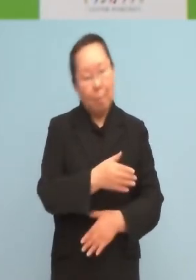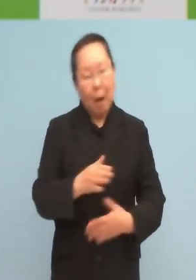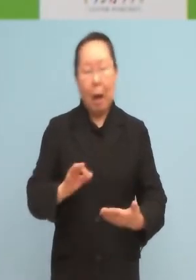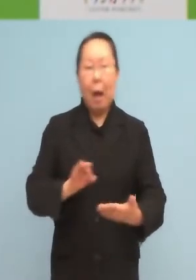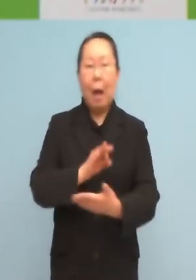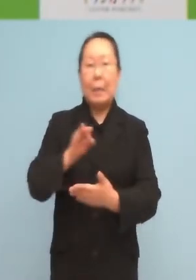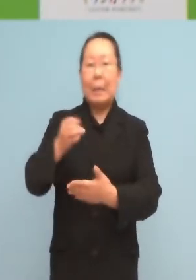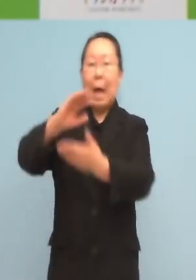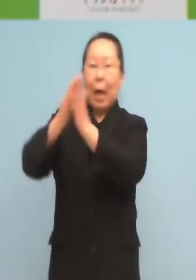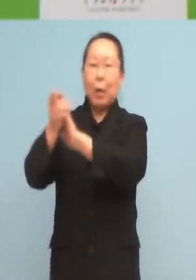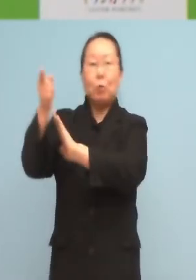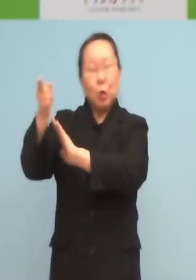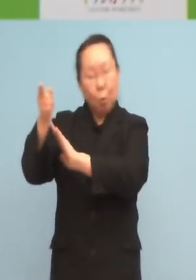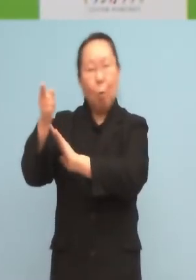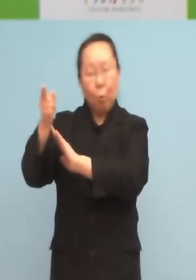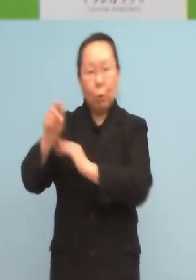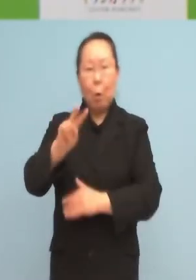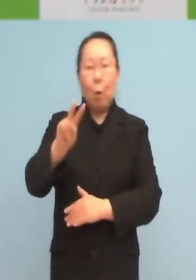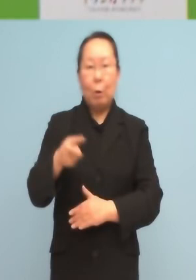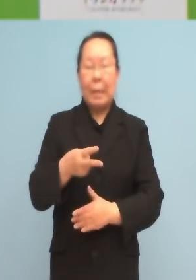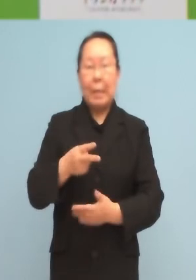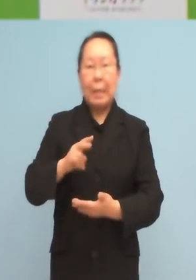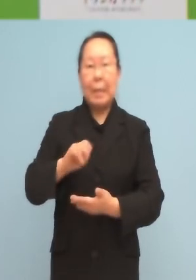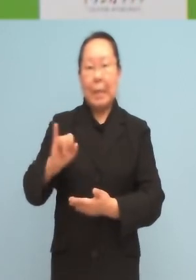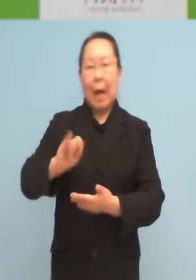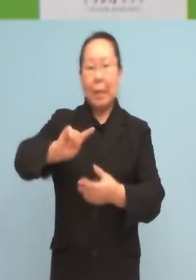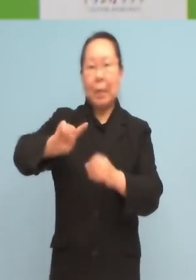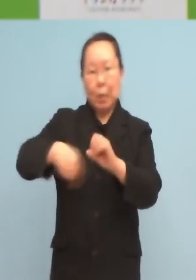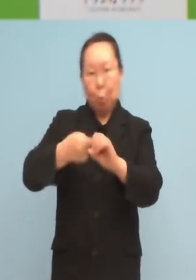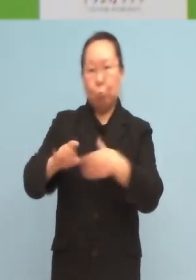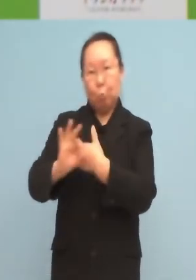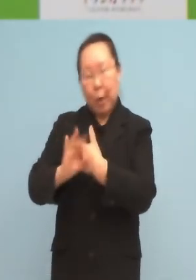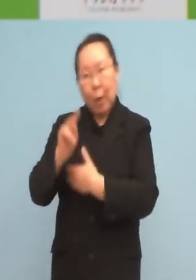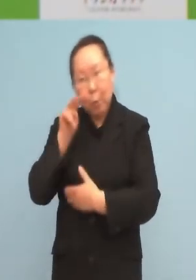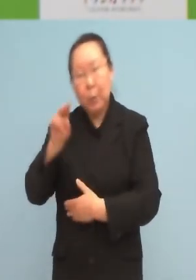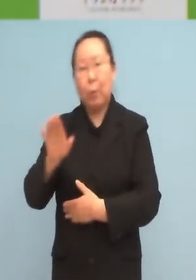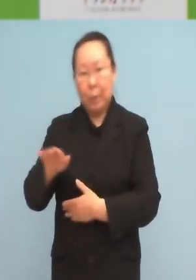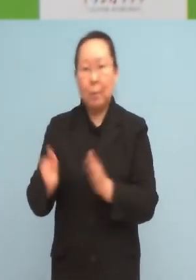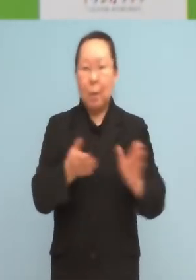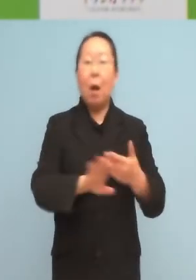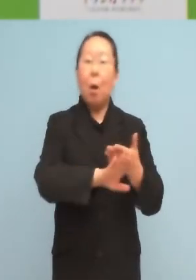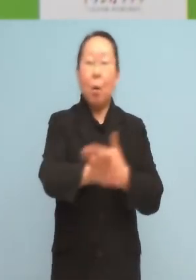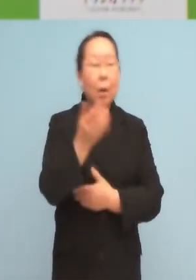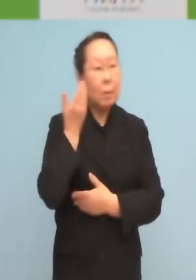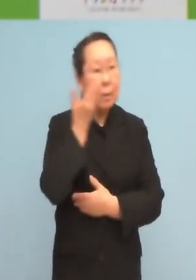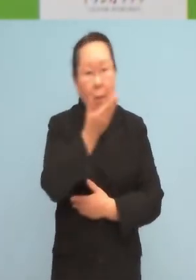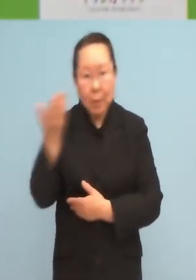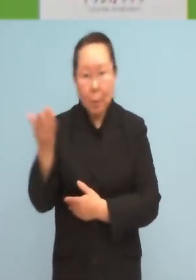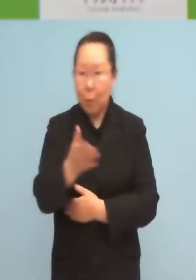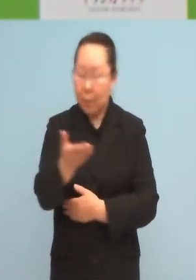理財局の事案を見ているところであります。 ありがとうございます。他にご質問ございますでしょうか。